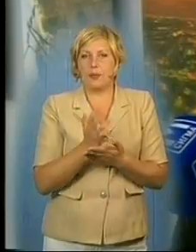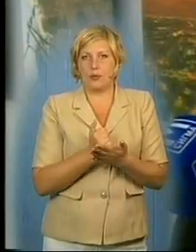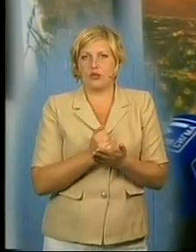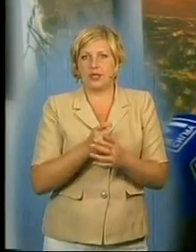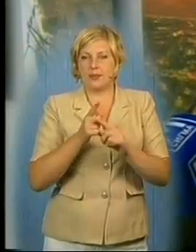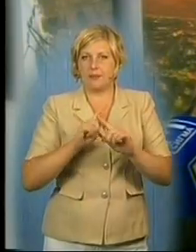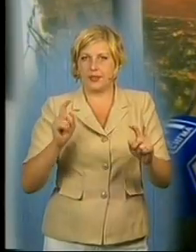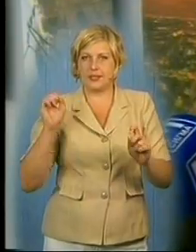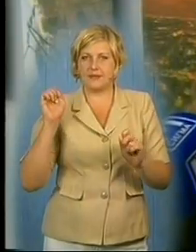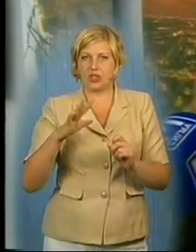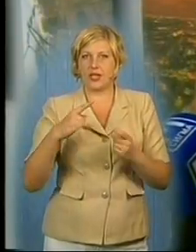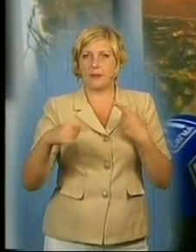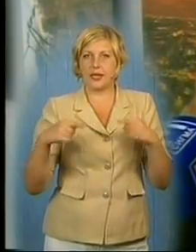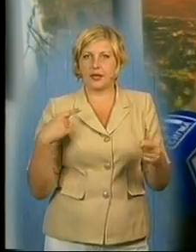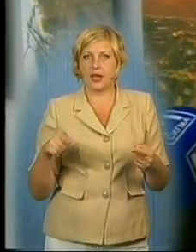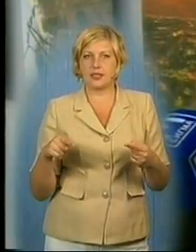свечение. При разном